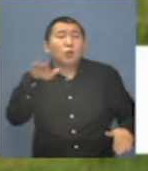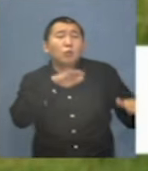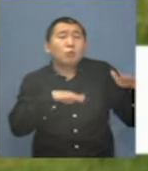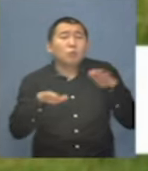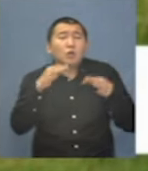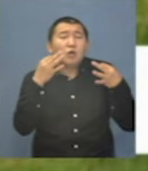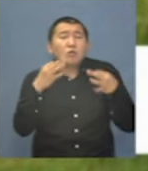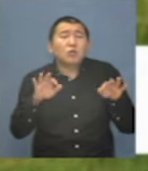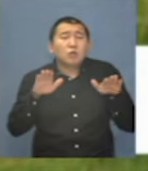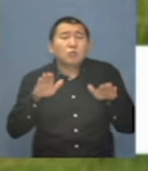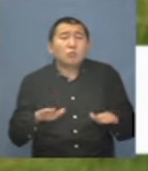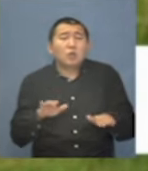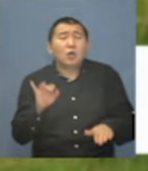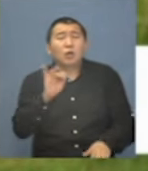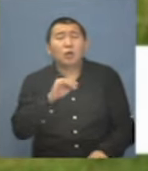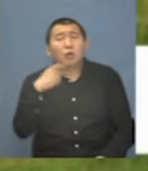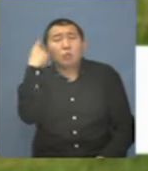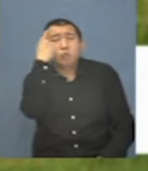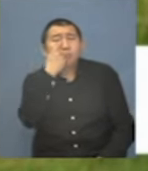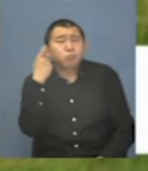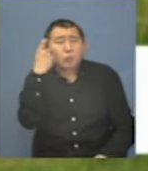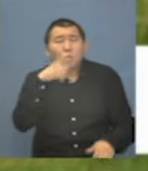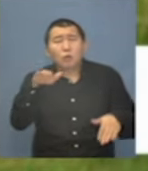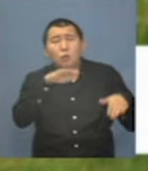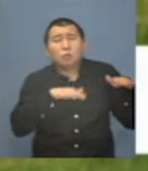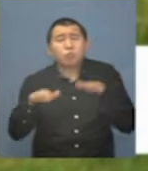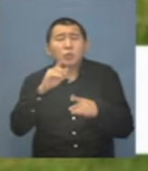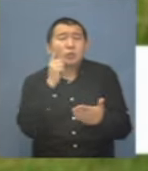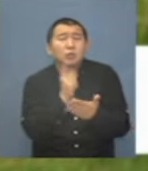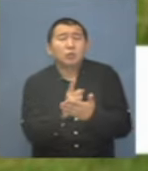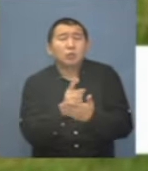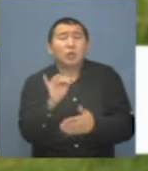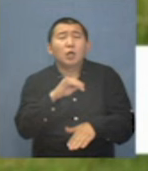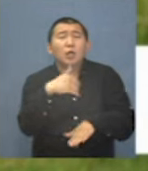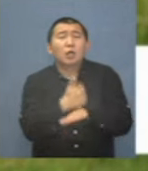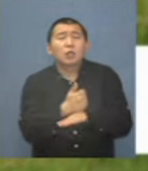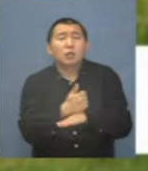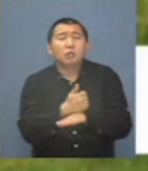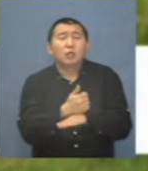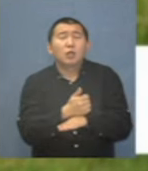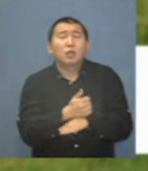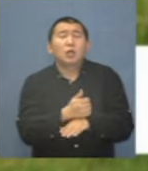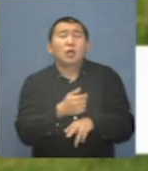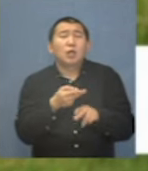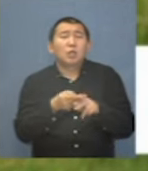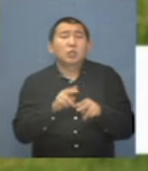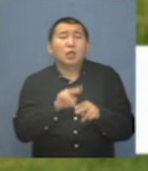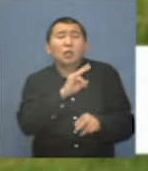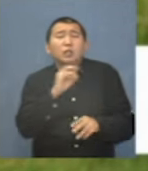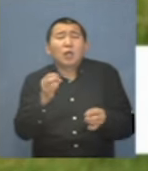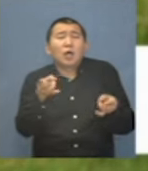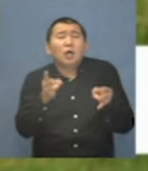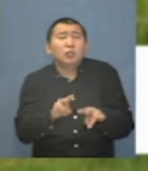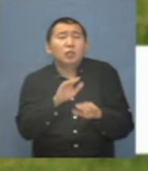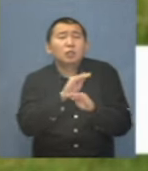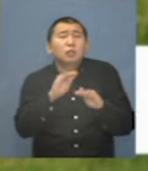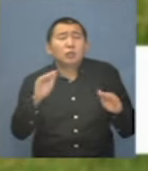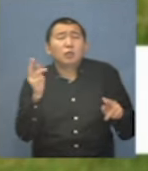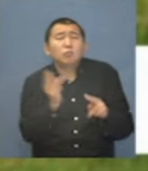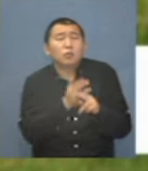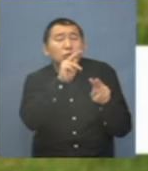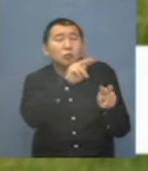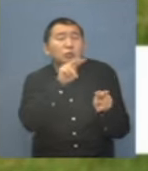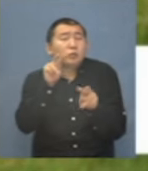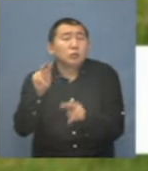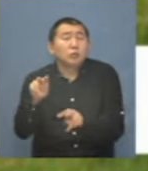не купаться в состоянии алкогольного опьянения. И самое основное – это не оставлять детей без присмотра. Также хотелось отметить, что